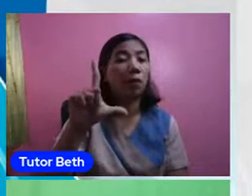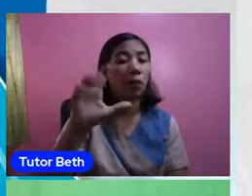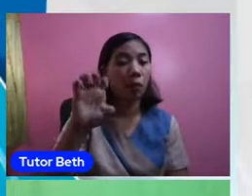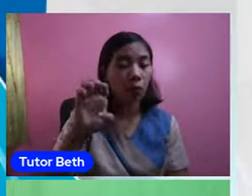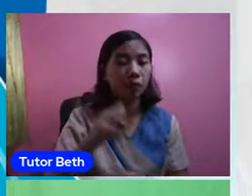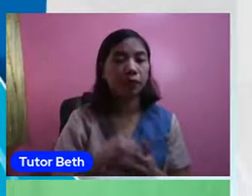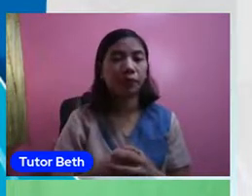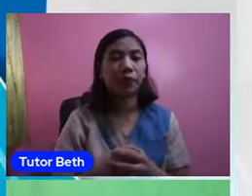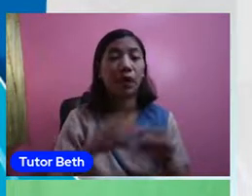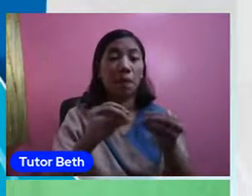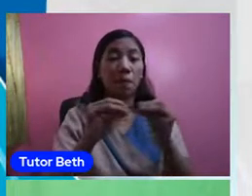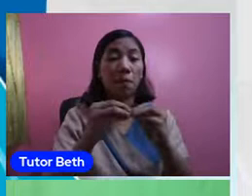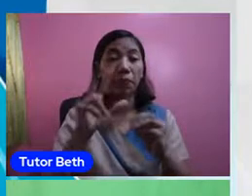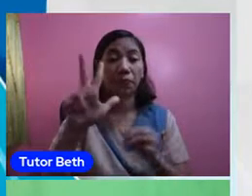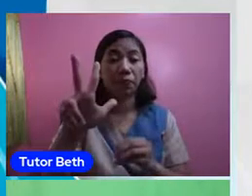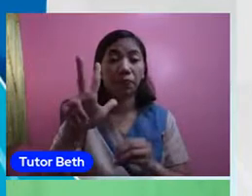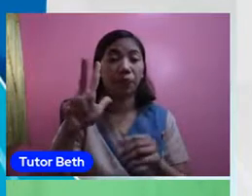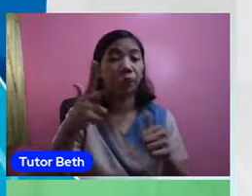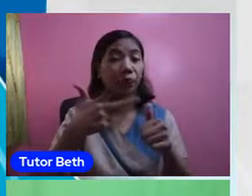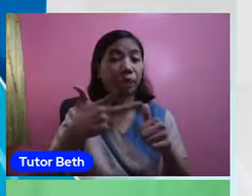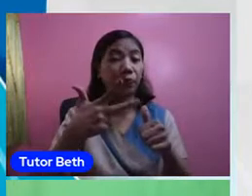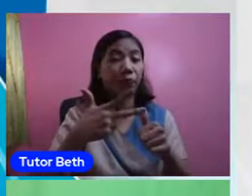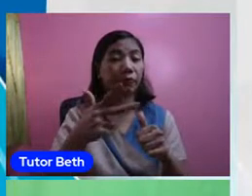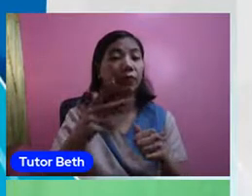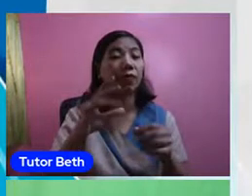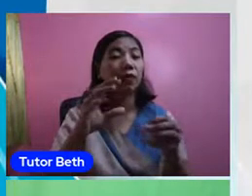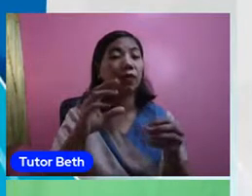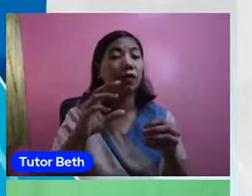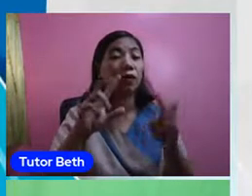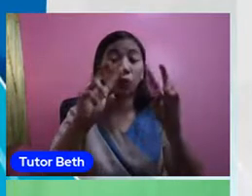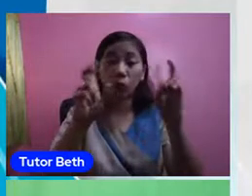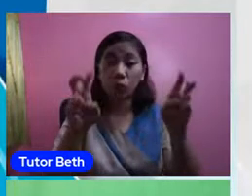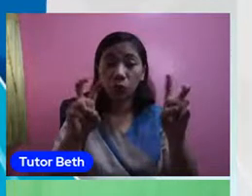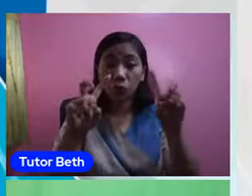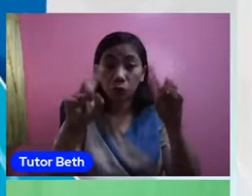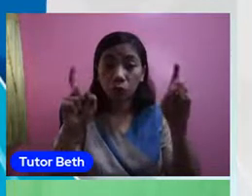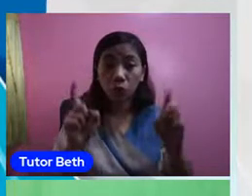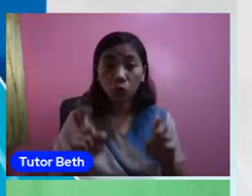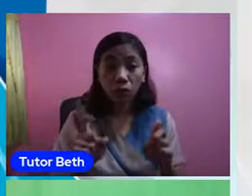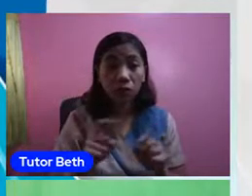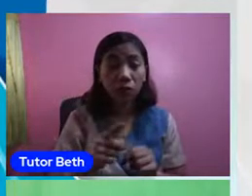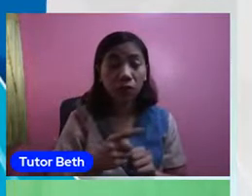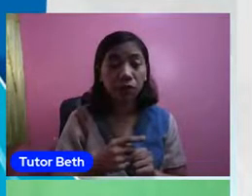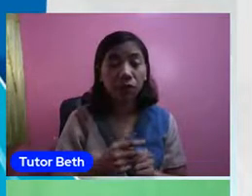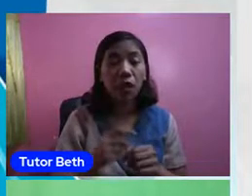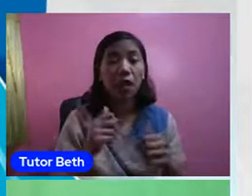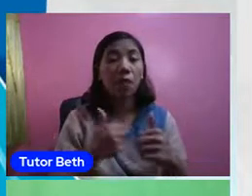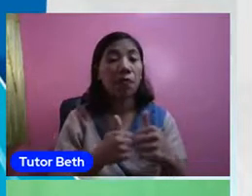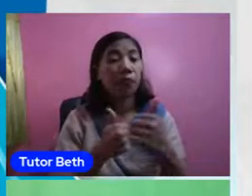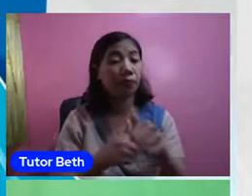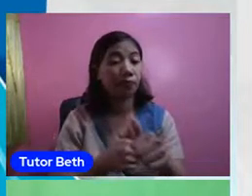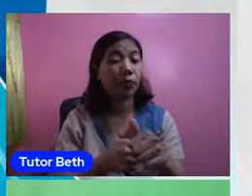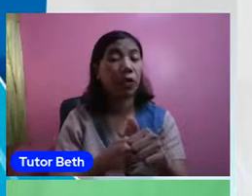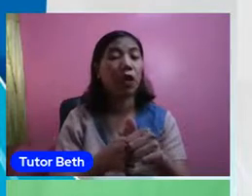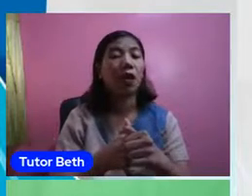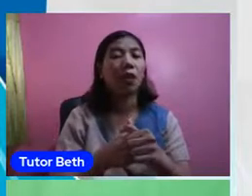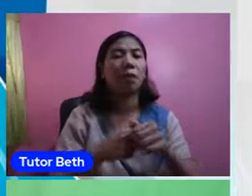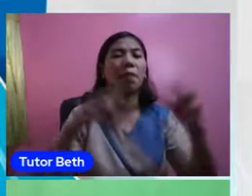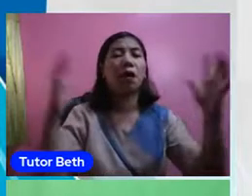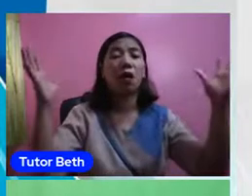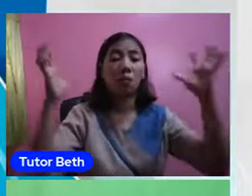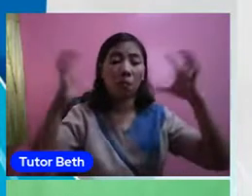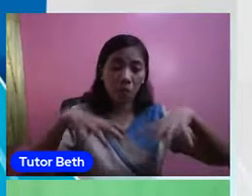Ayan. Ikatlong katanungan, ang sumusunod ay mga sakuna o kalamidad